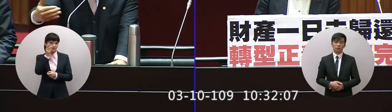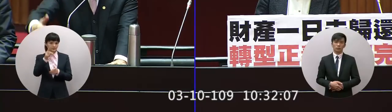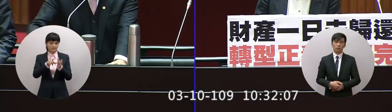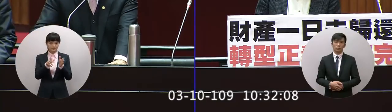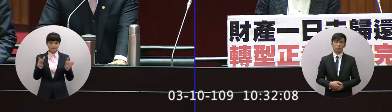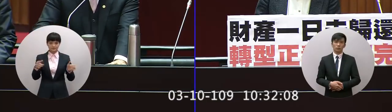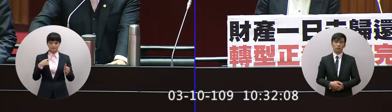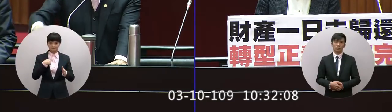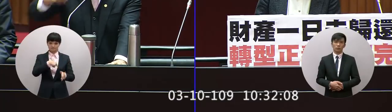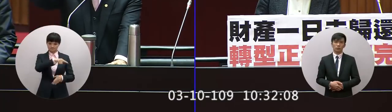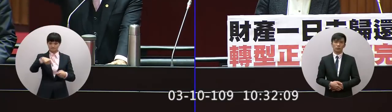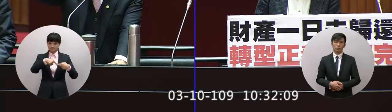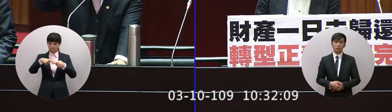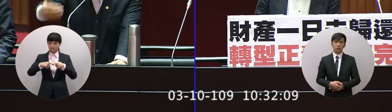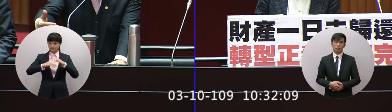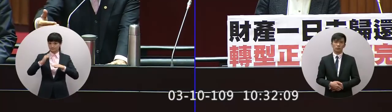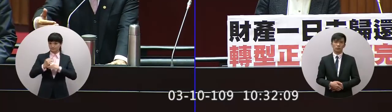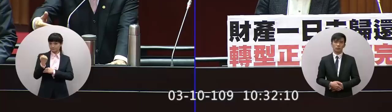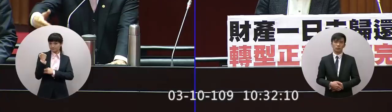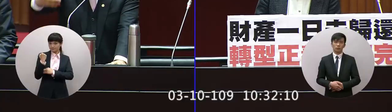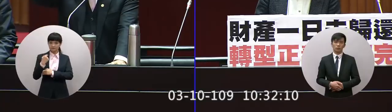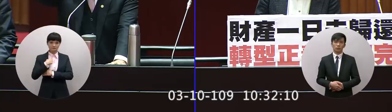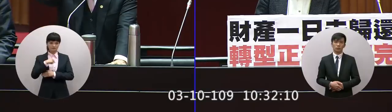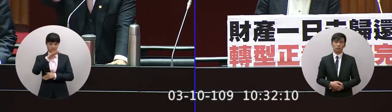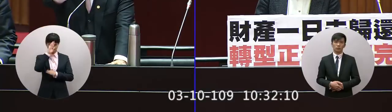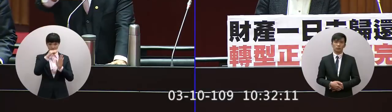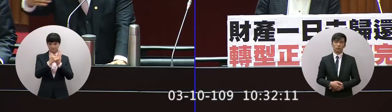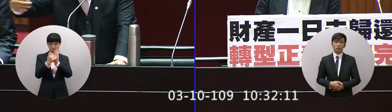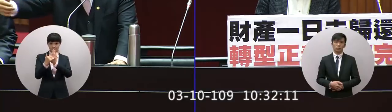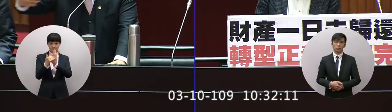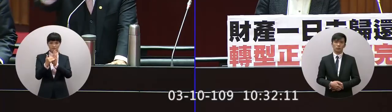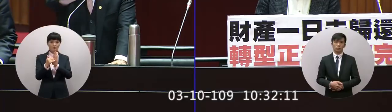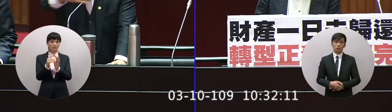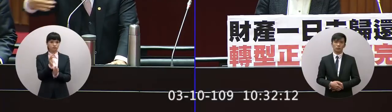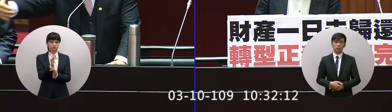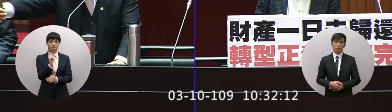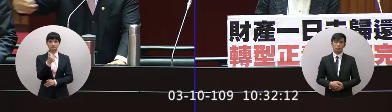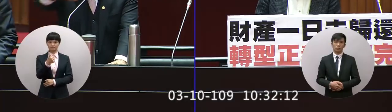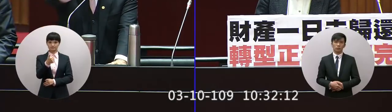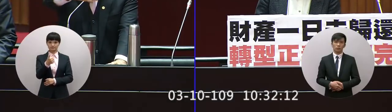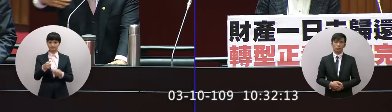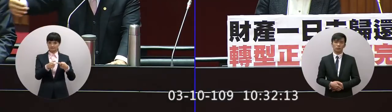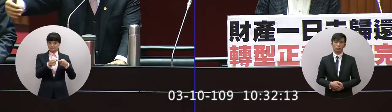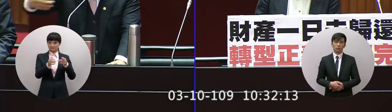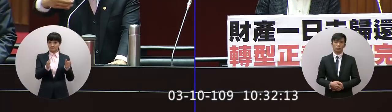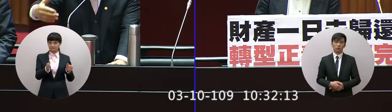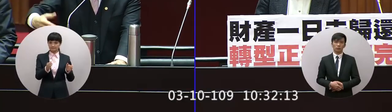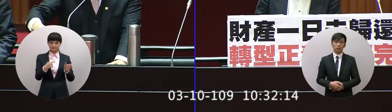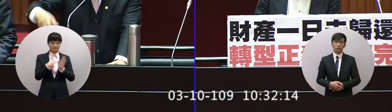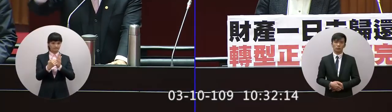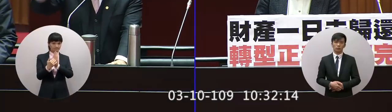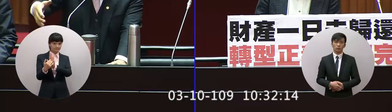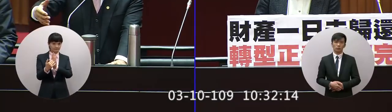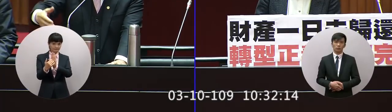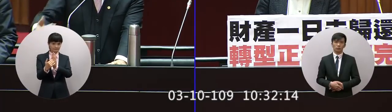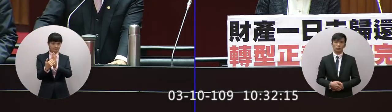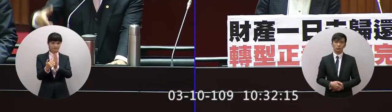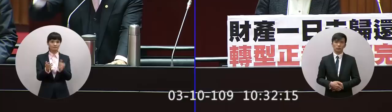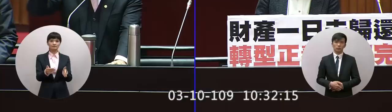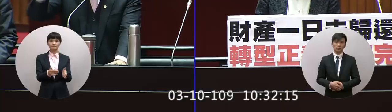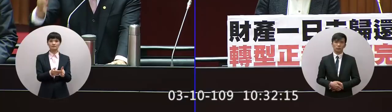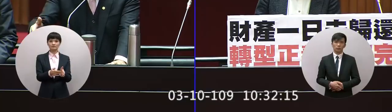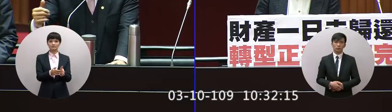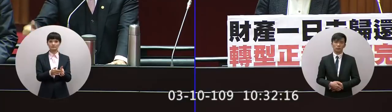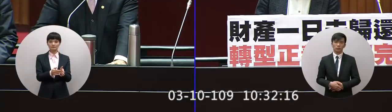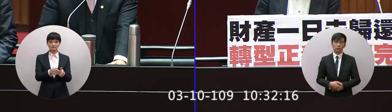守住第一线。所以第一阶段是我们能够守住第一线，再来就